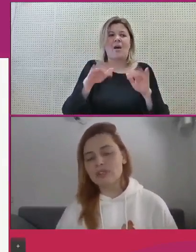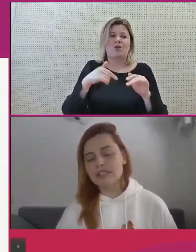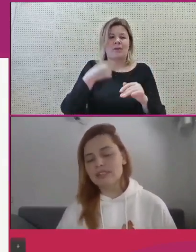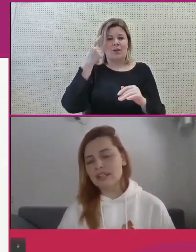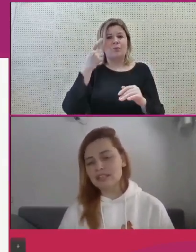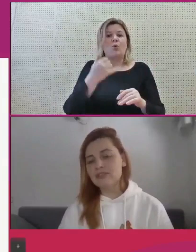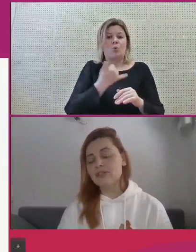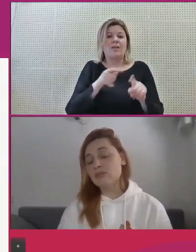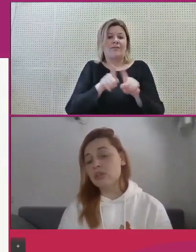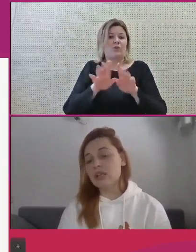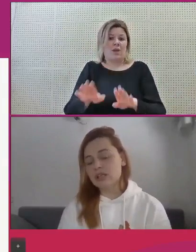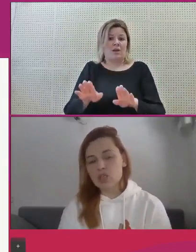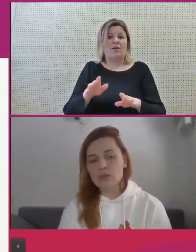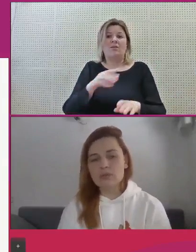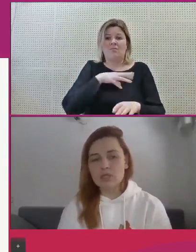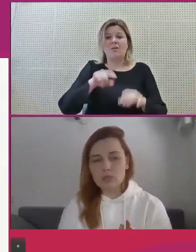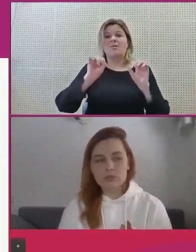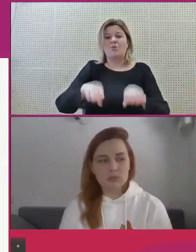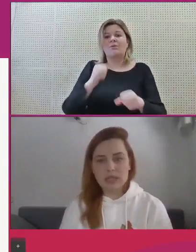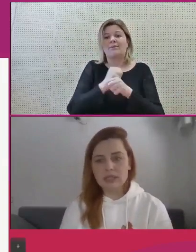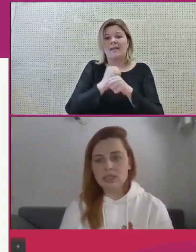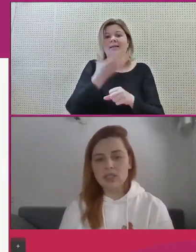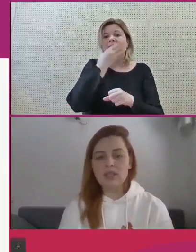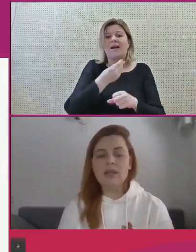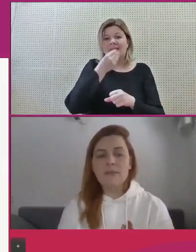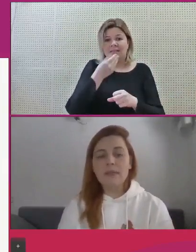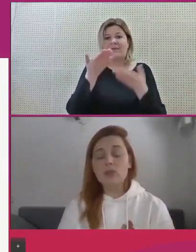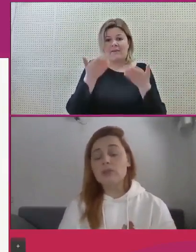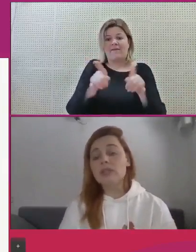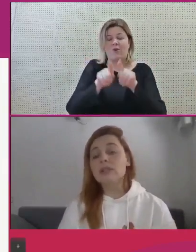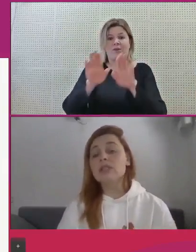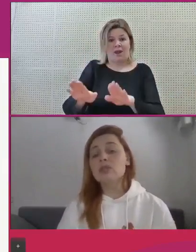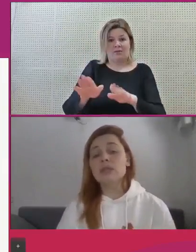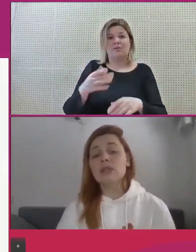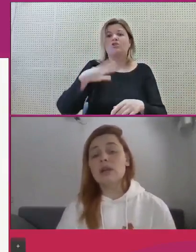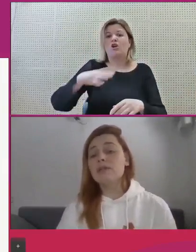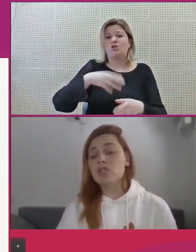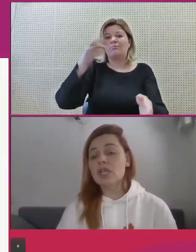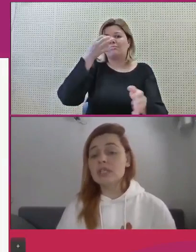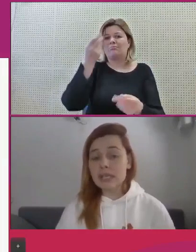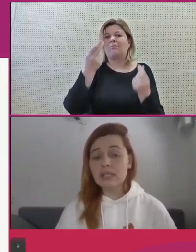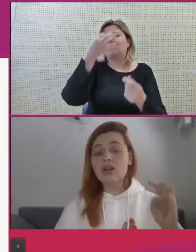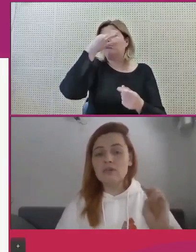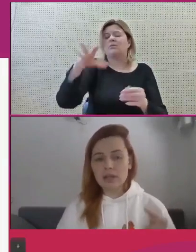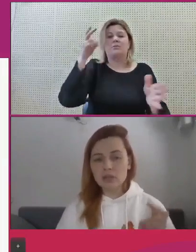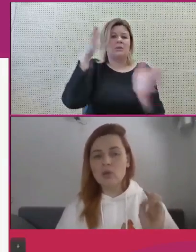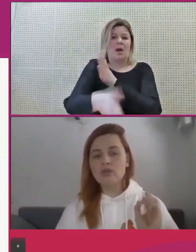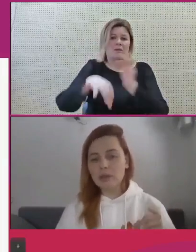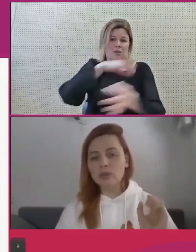можем делать красиво вот так, зачем тратить лишнее. Вот. При этом это инструмент для привлечения